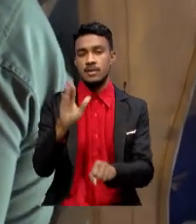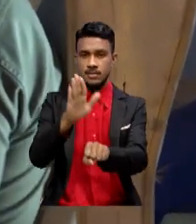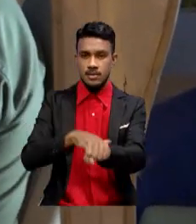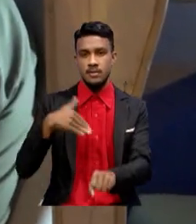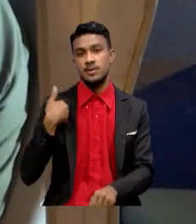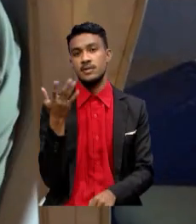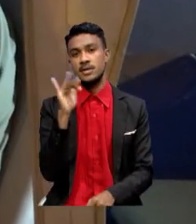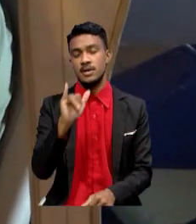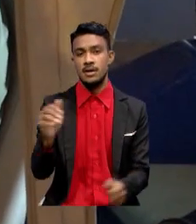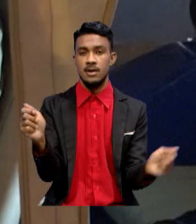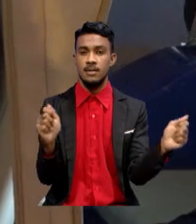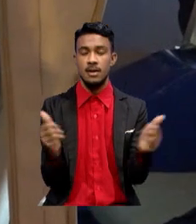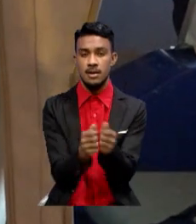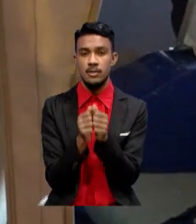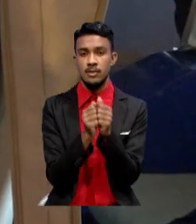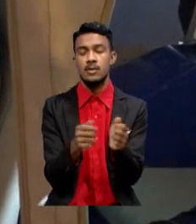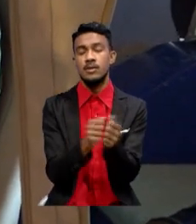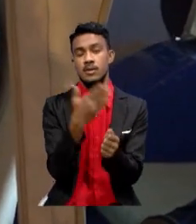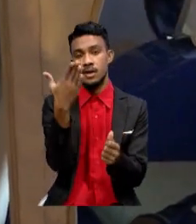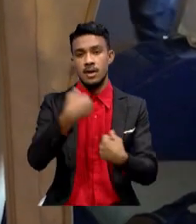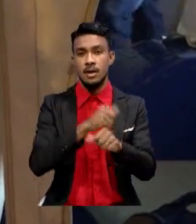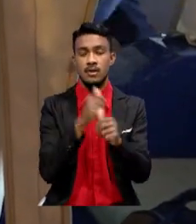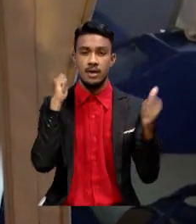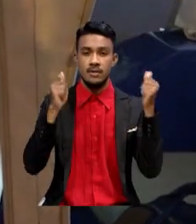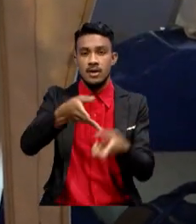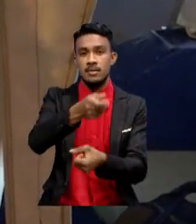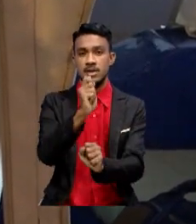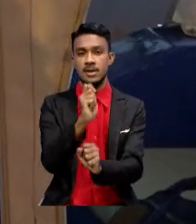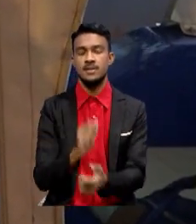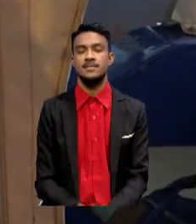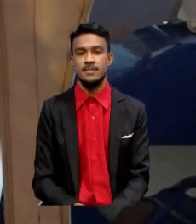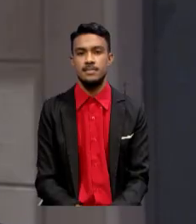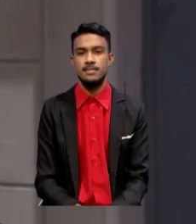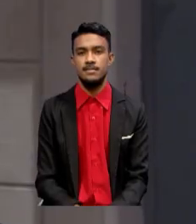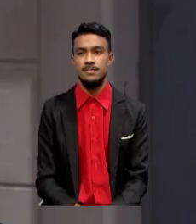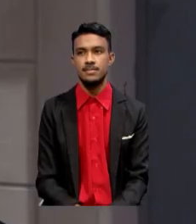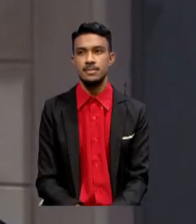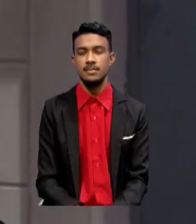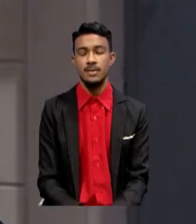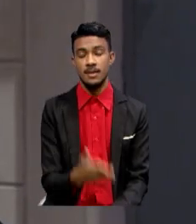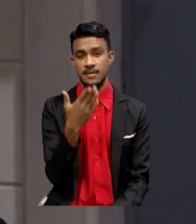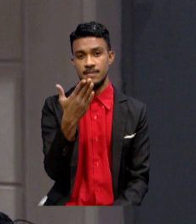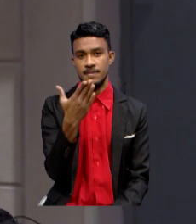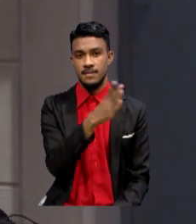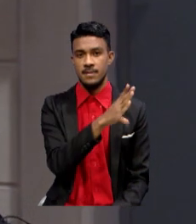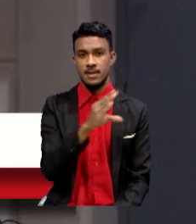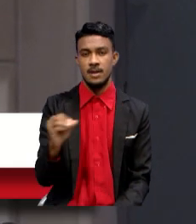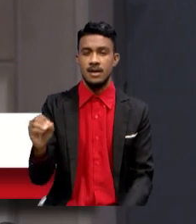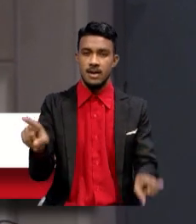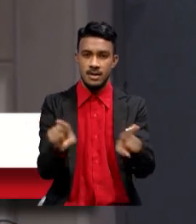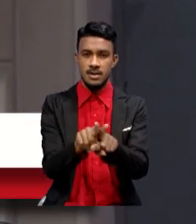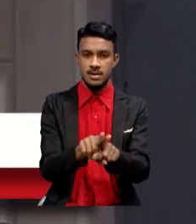sira, nebe hamutu konia, atu halau atividade pesca. Be falo ne, mas que nia